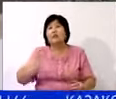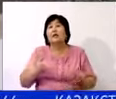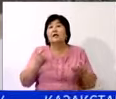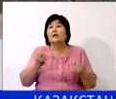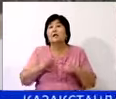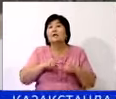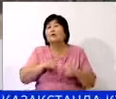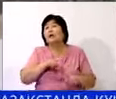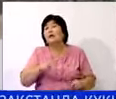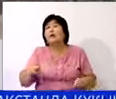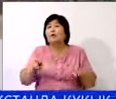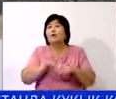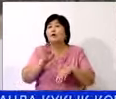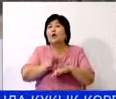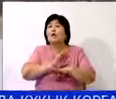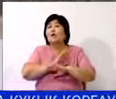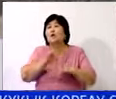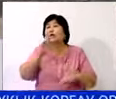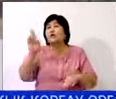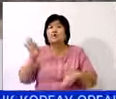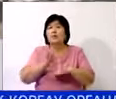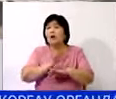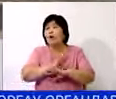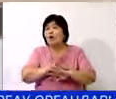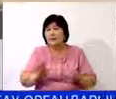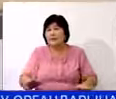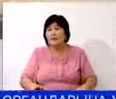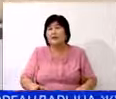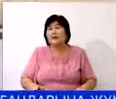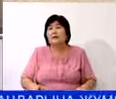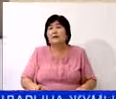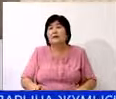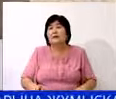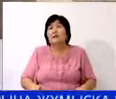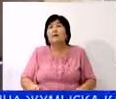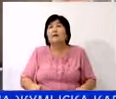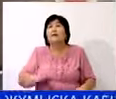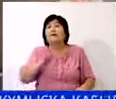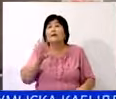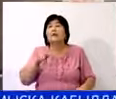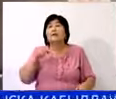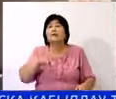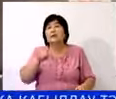бұнан былай қарай мұндай ауру болмасын, ішкім ауырмасын, ішімді ешқандай жаманшылық көрмесін.